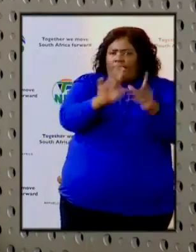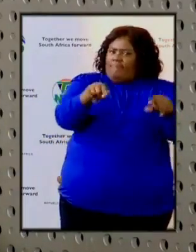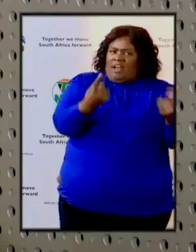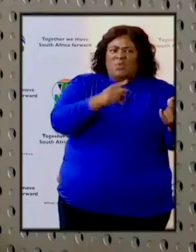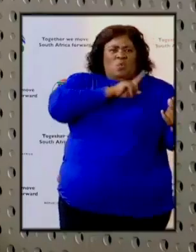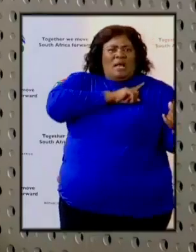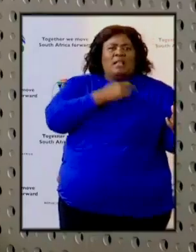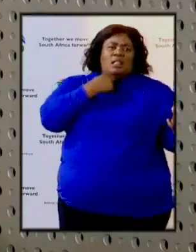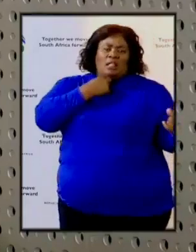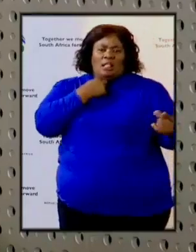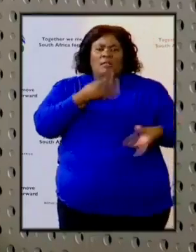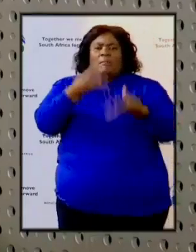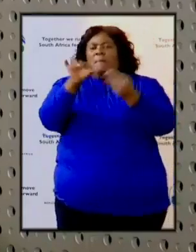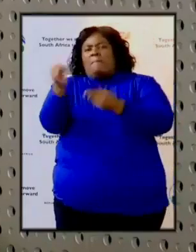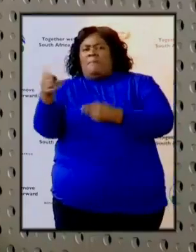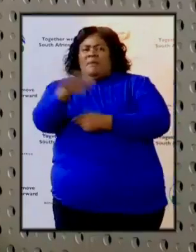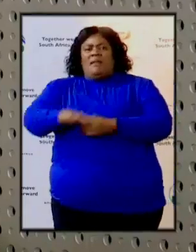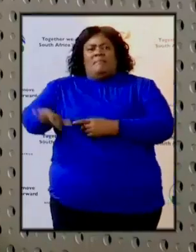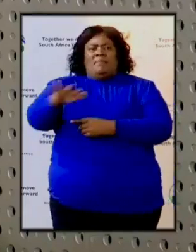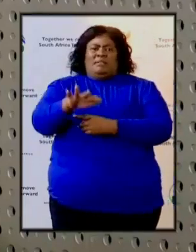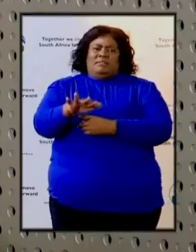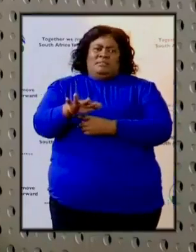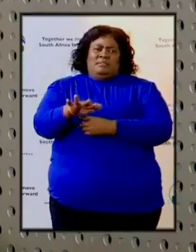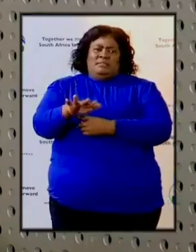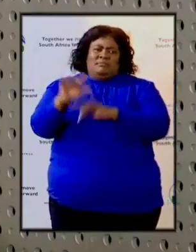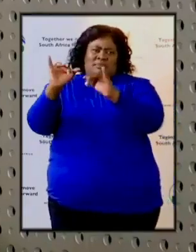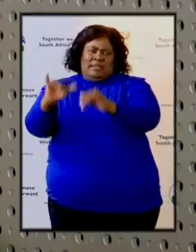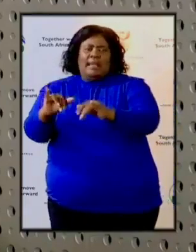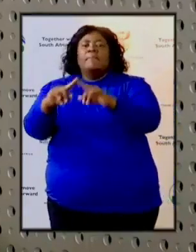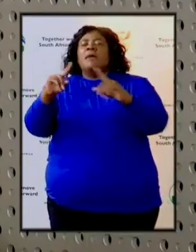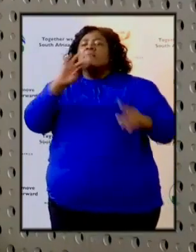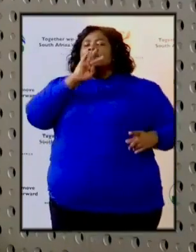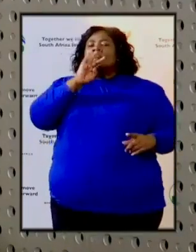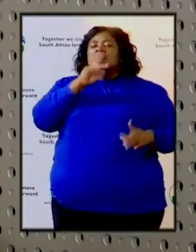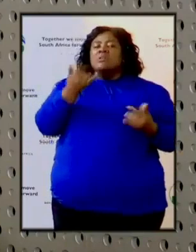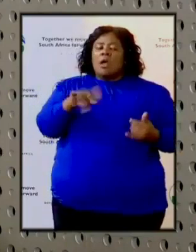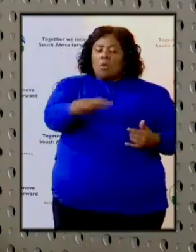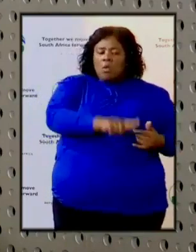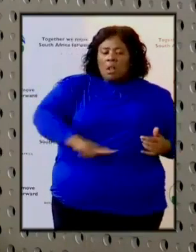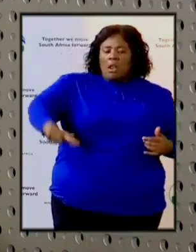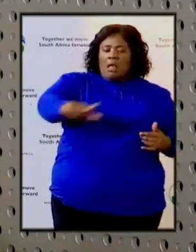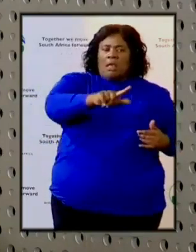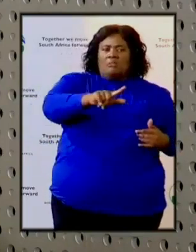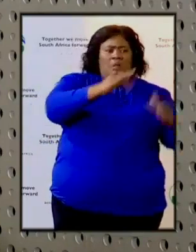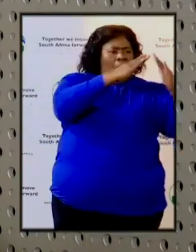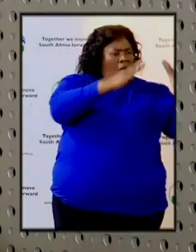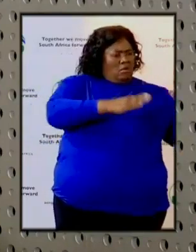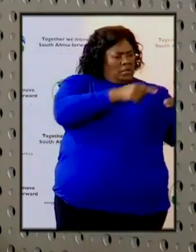Kodwa futhi lokho akusho ukuthi sekufanele uyohambe nje uyothatha indawo njengeyona yakho ngoba wazi ukuthi kuthiwa abantu